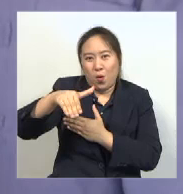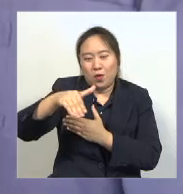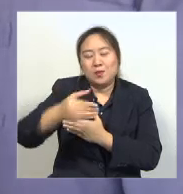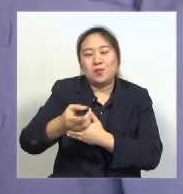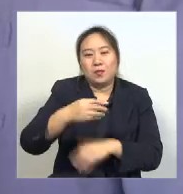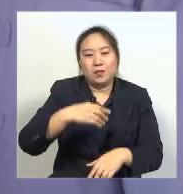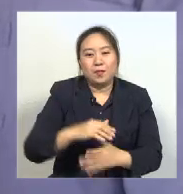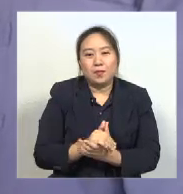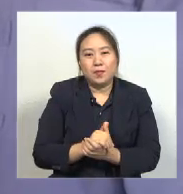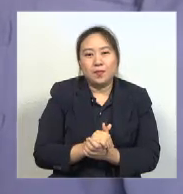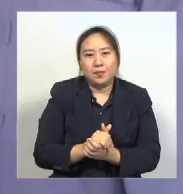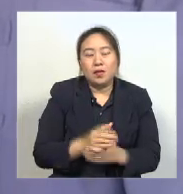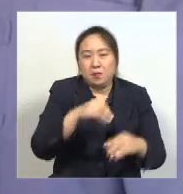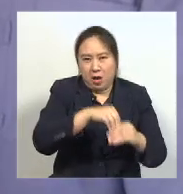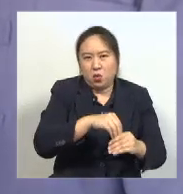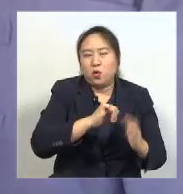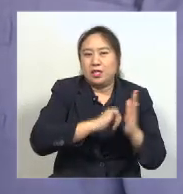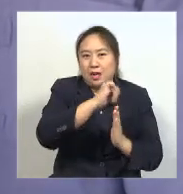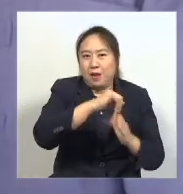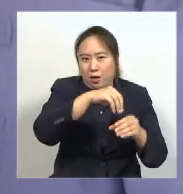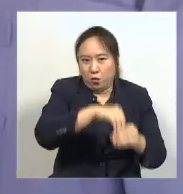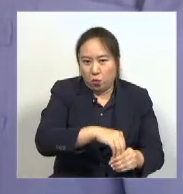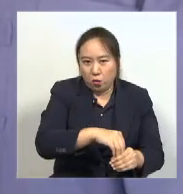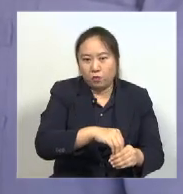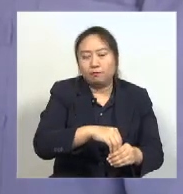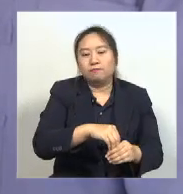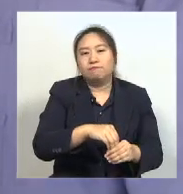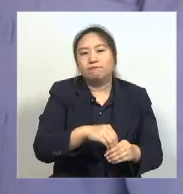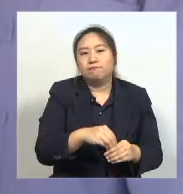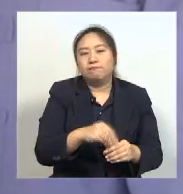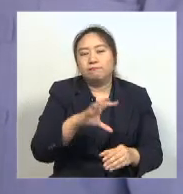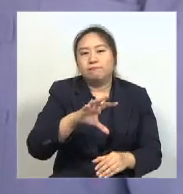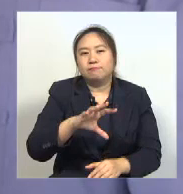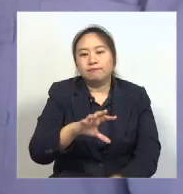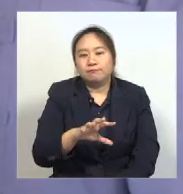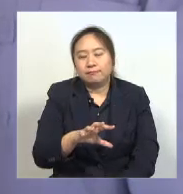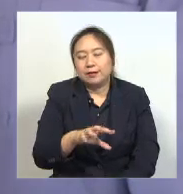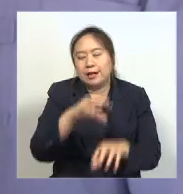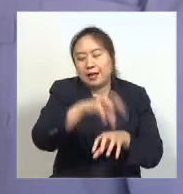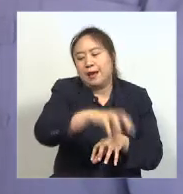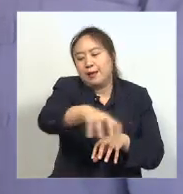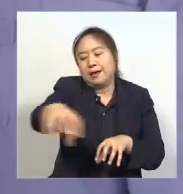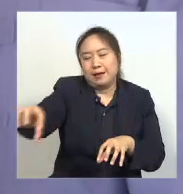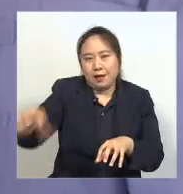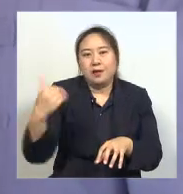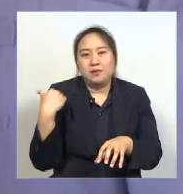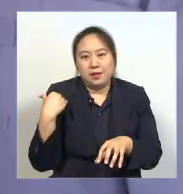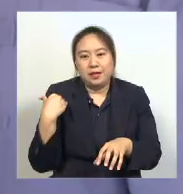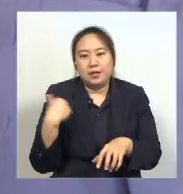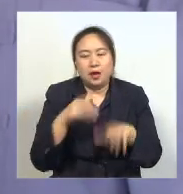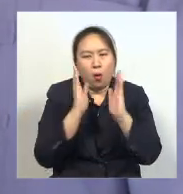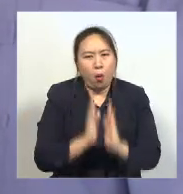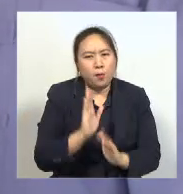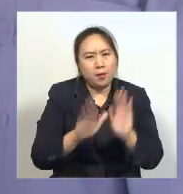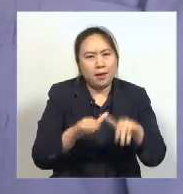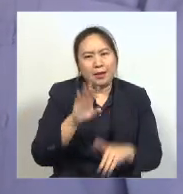ในเขตเทศบาลนครเชียงใหม่หรือเขตเทศบาลใกล้เคียงนะคะจำนวนประ